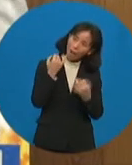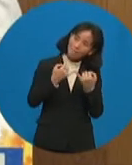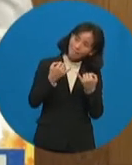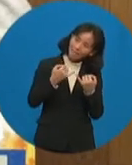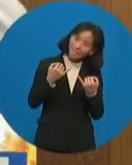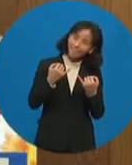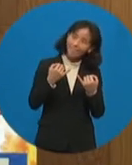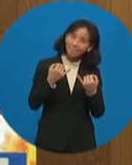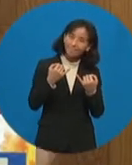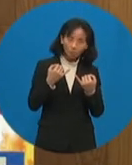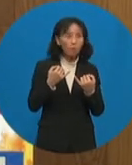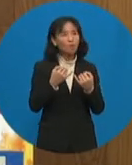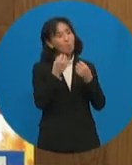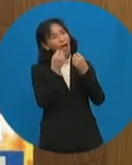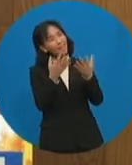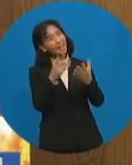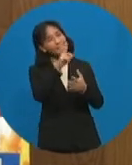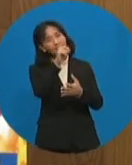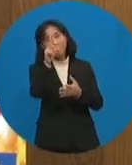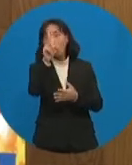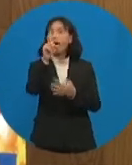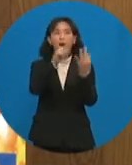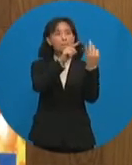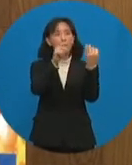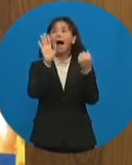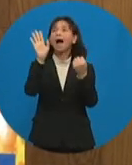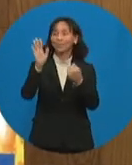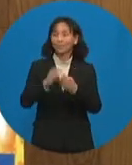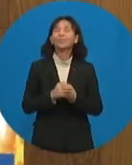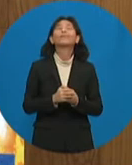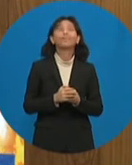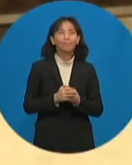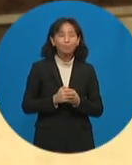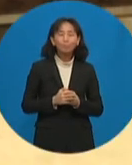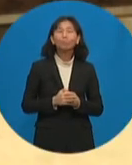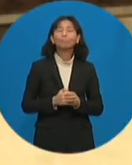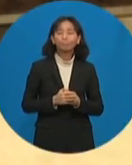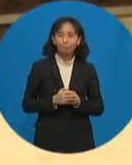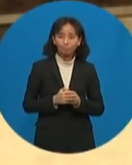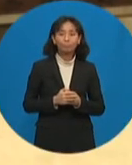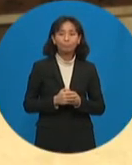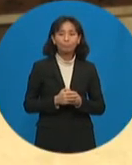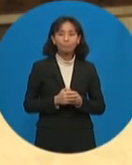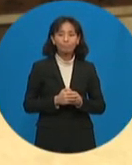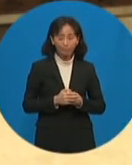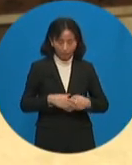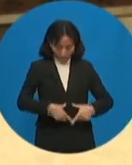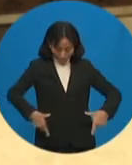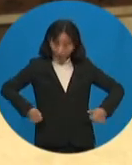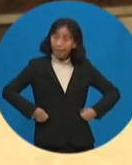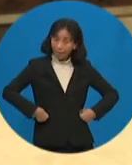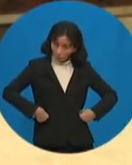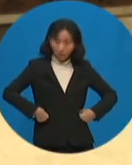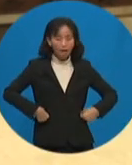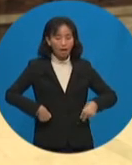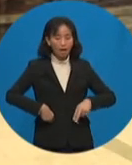分がこう随所に見られる、はい、ちょっと新しい空間ですね。 そうですね、前掛けとあと座布団カバーなども、 は